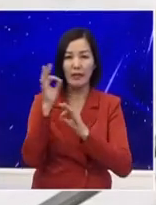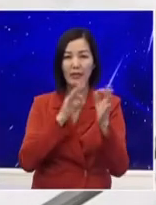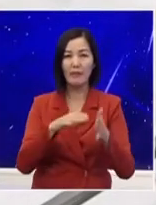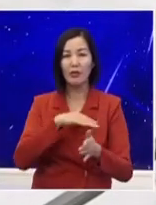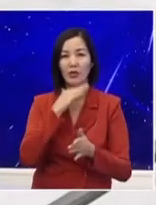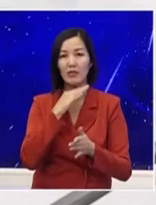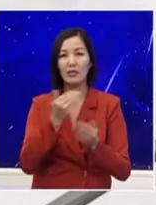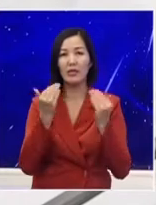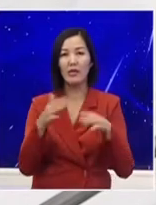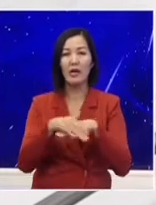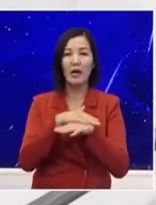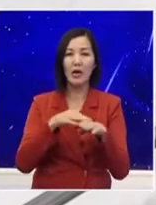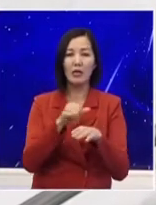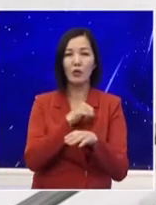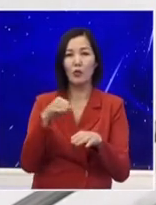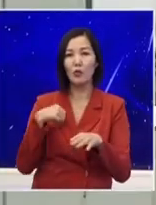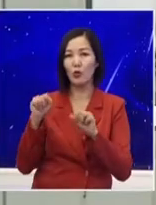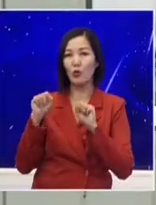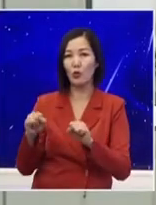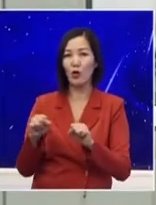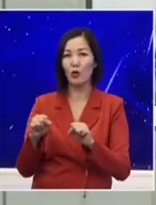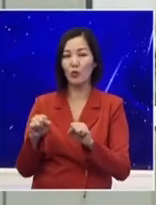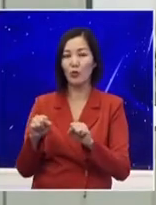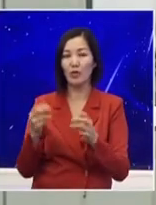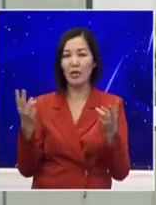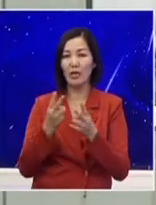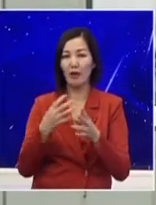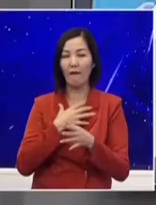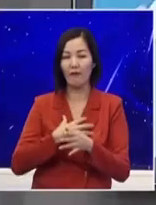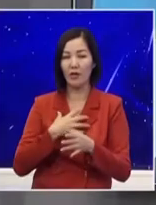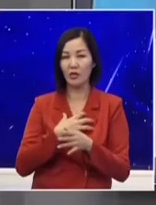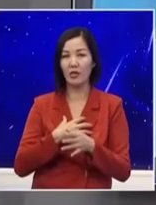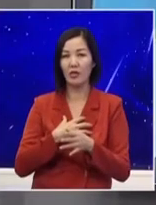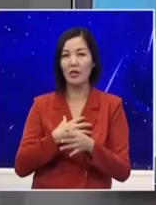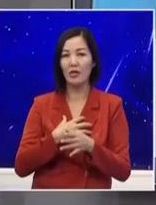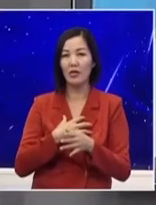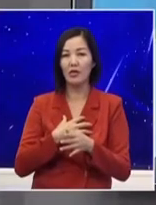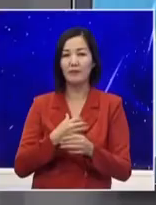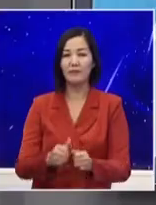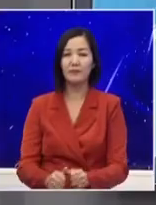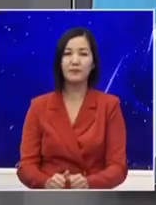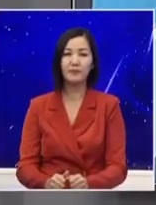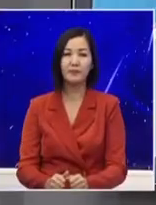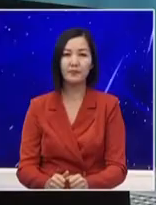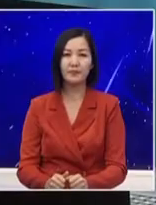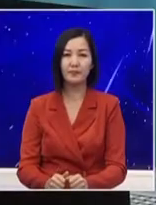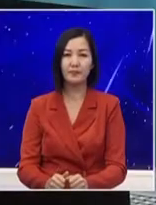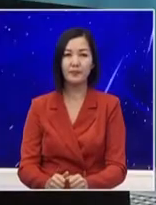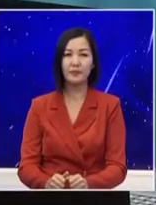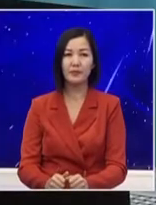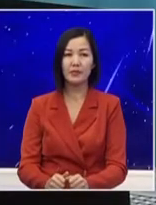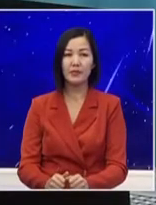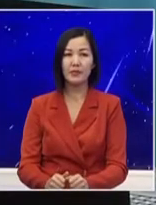Дәрі-дәрмек жеткілікті. Ендігісі халықтың өз қолында деді штаб төрағасы. Сақтанғанды сақтайды.